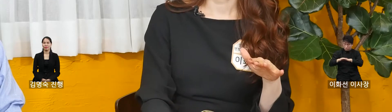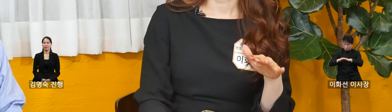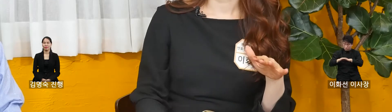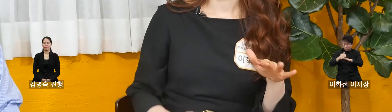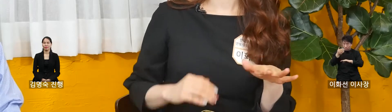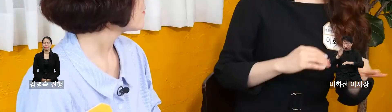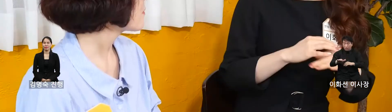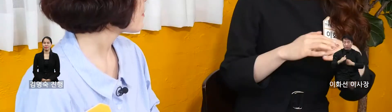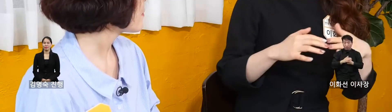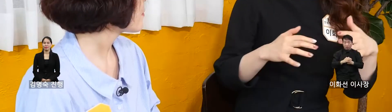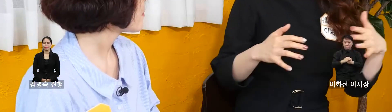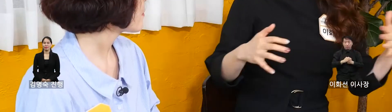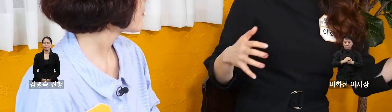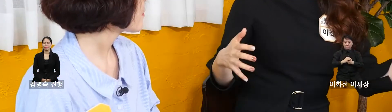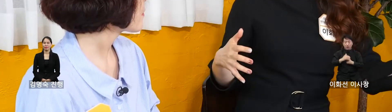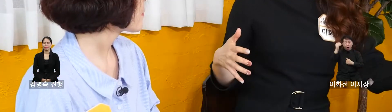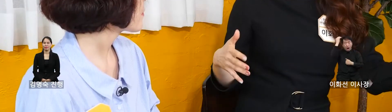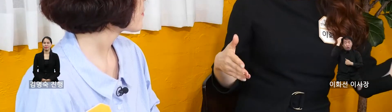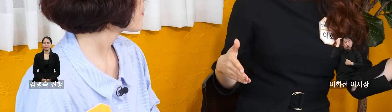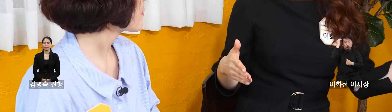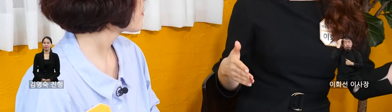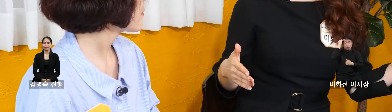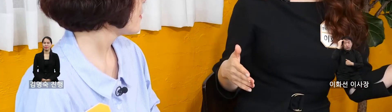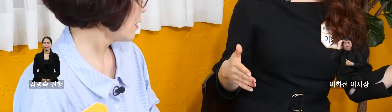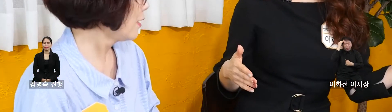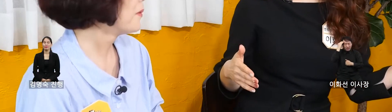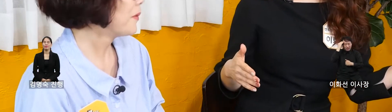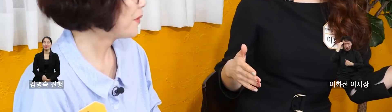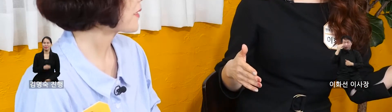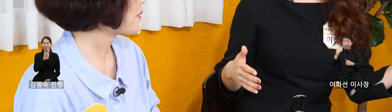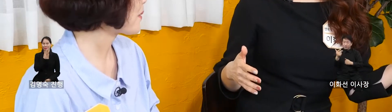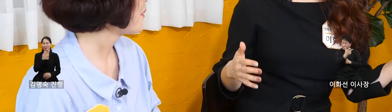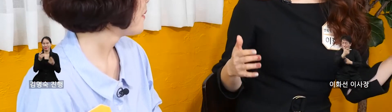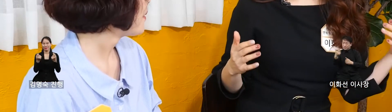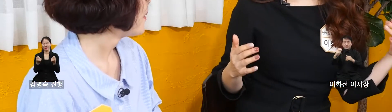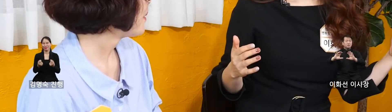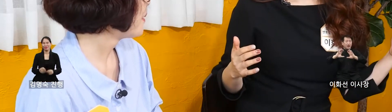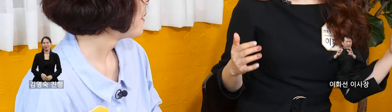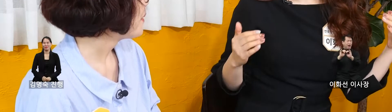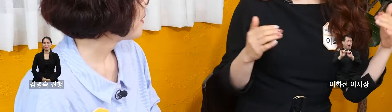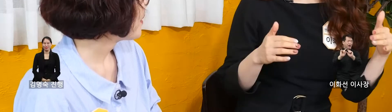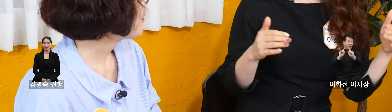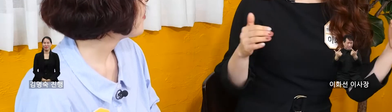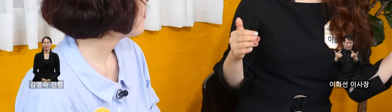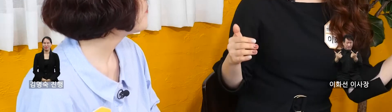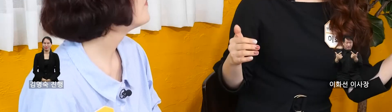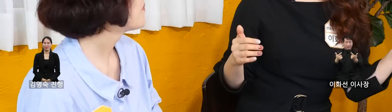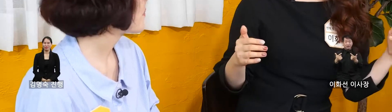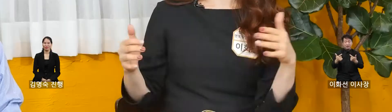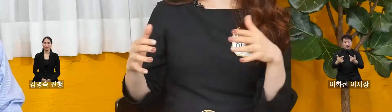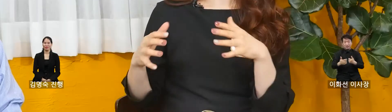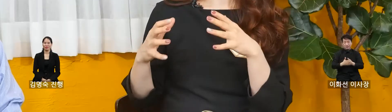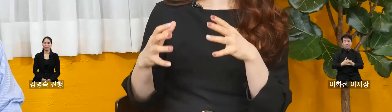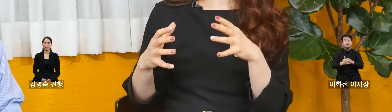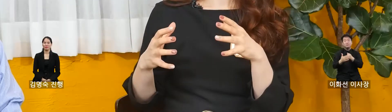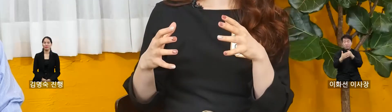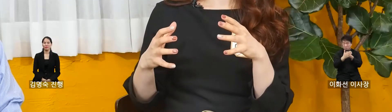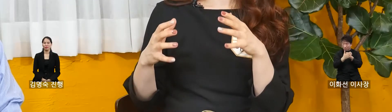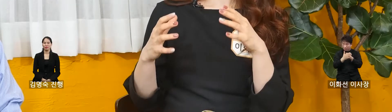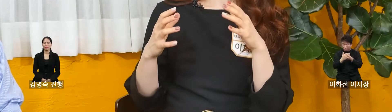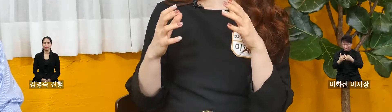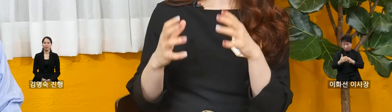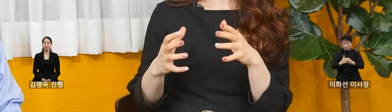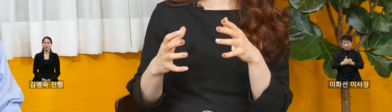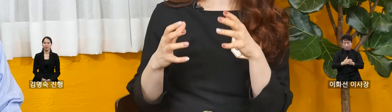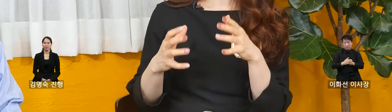대전이면 저는 우리나라가 그렇게 땅이 큰 나라는 아니잖아요. 그럼 골고루 어떤